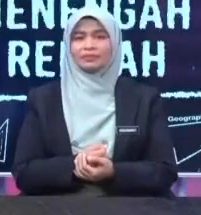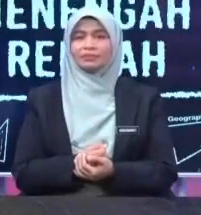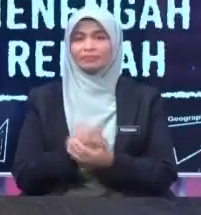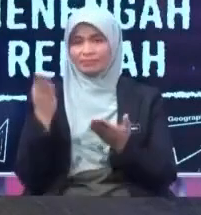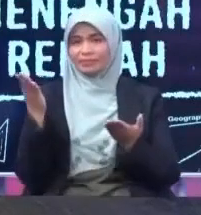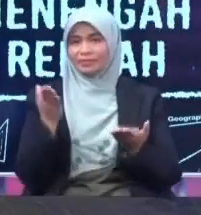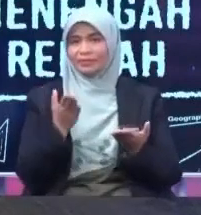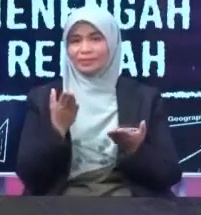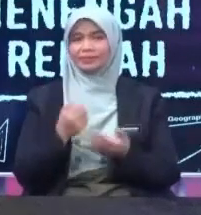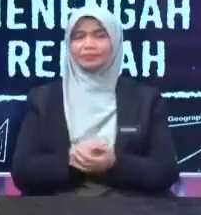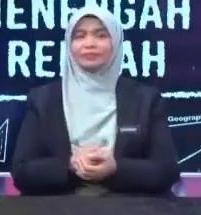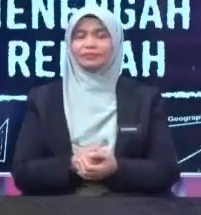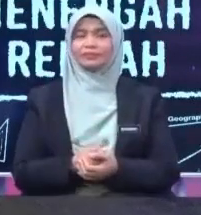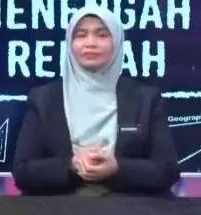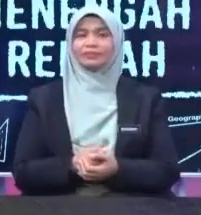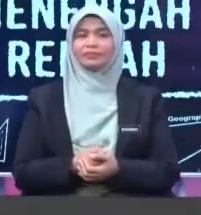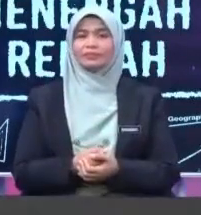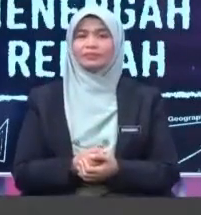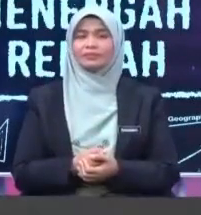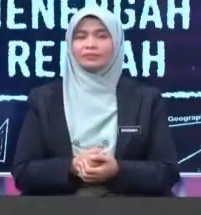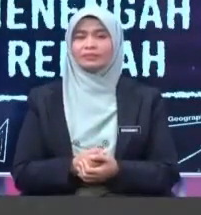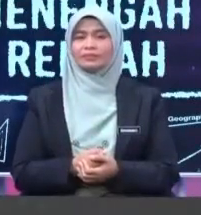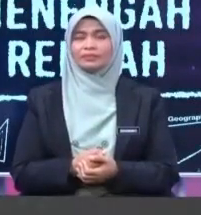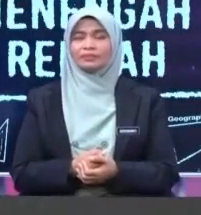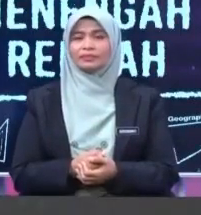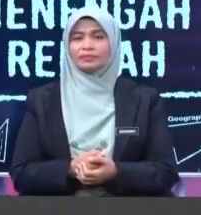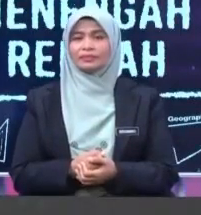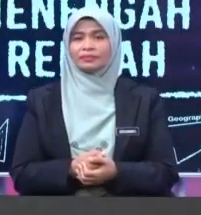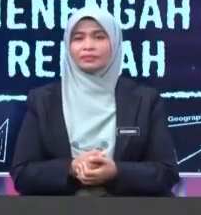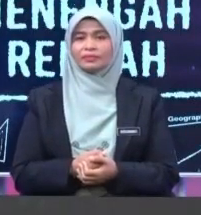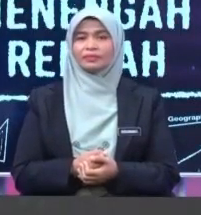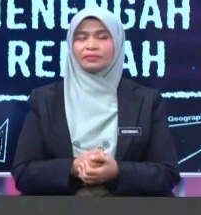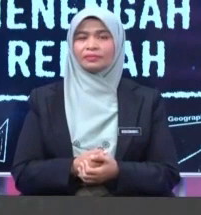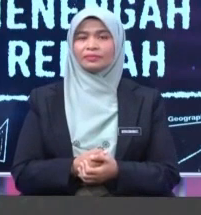Silakan. Siapa lagi nak sebut? Okey, Saiful.